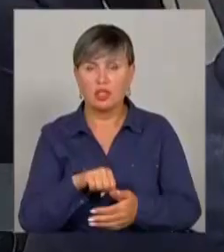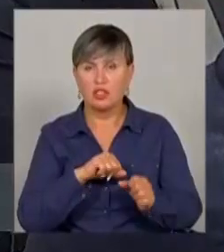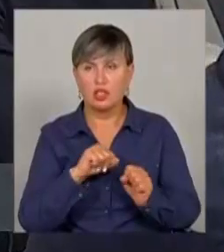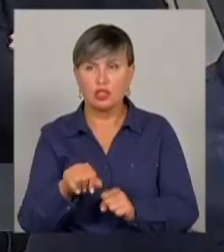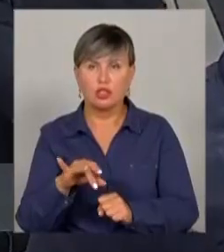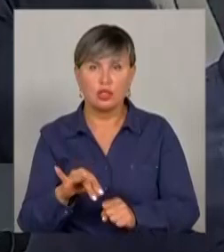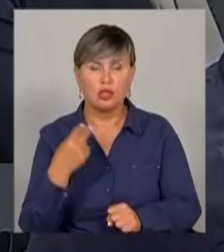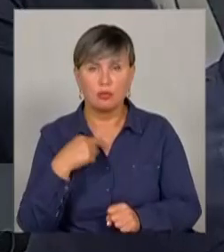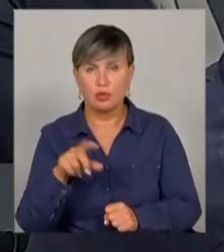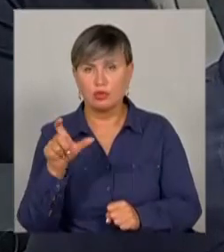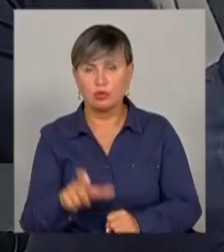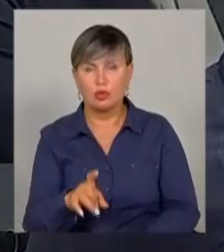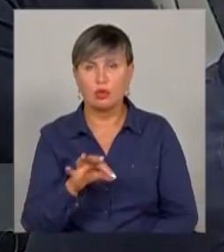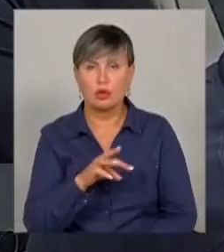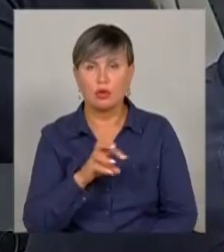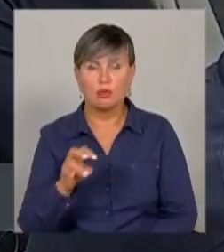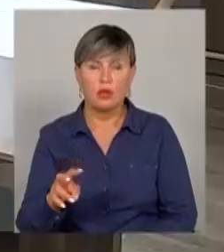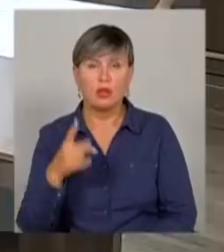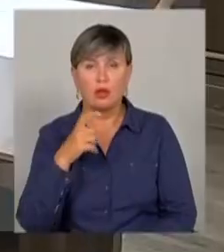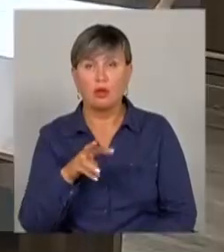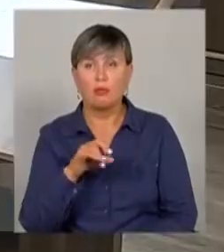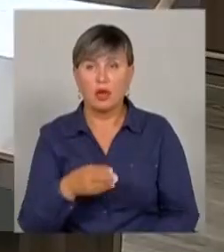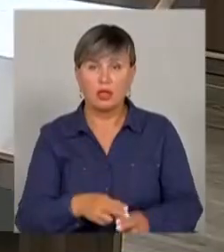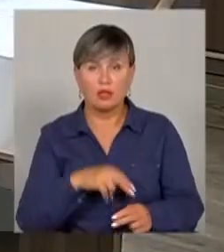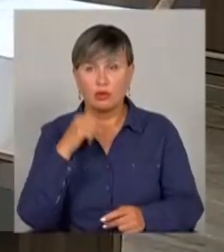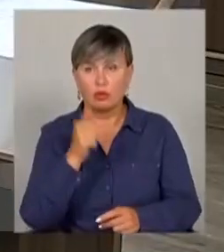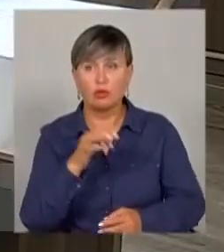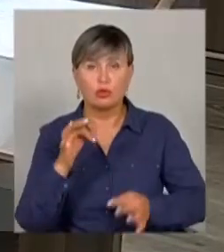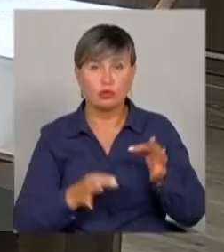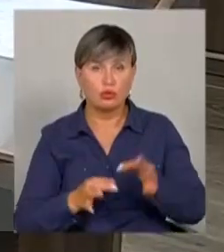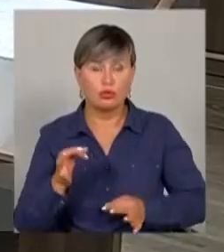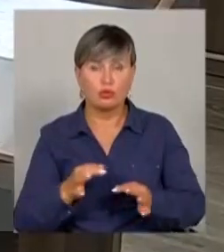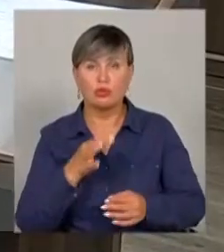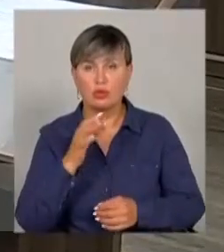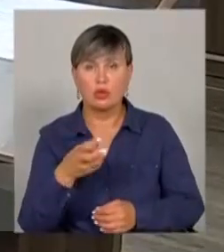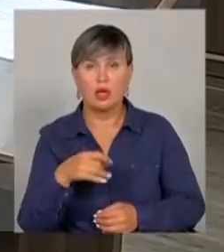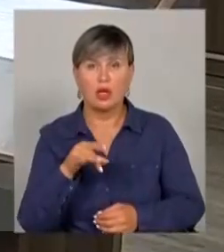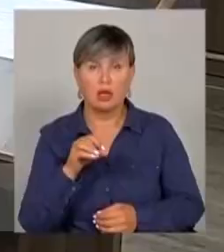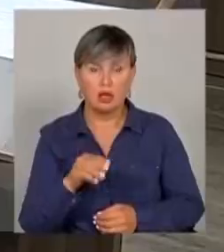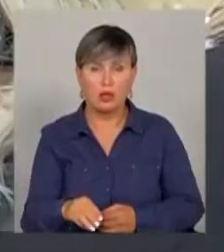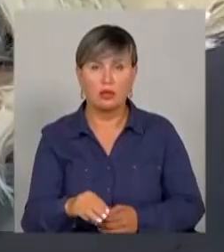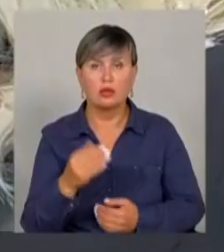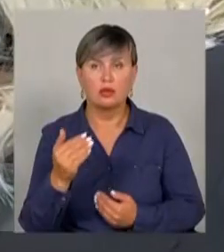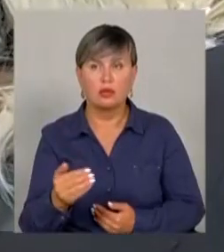и подсудимый Роман Наханов. Напомню, в марте этого года суд первой инстанции признал Хайрата Буранбаева, Романа Наханова и Таира